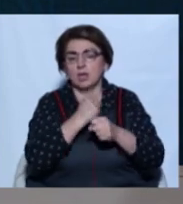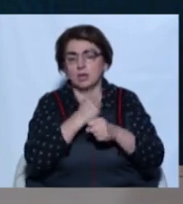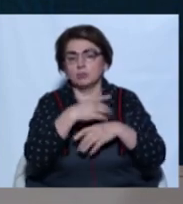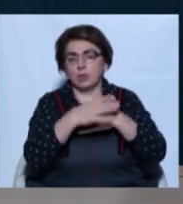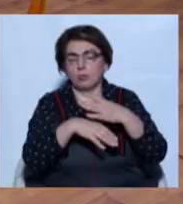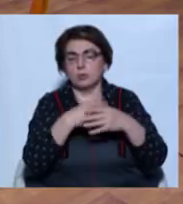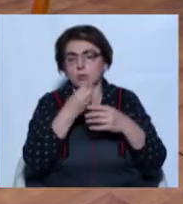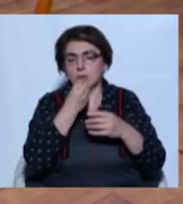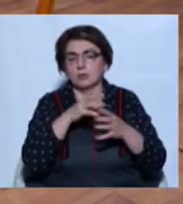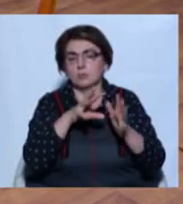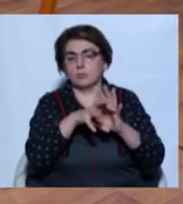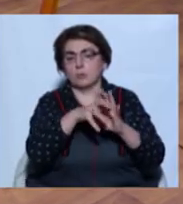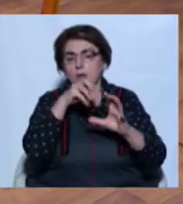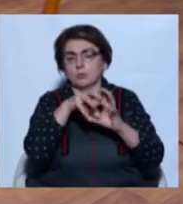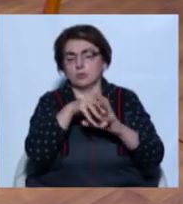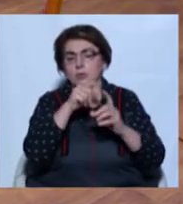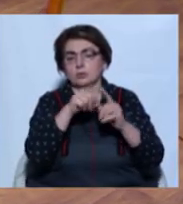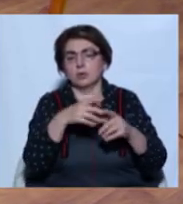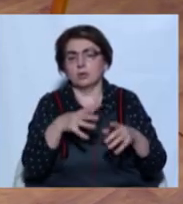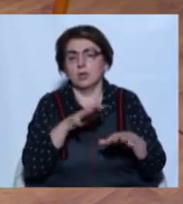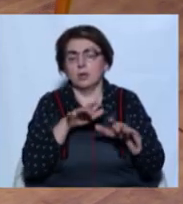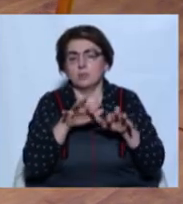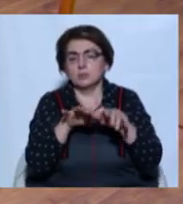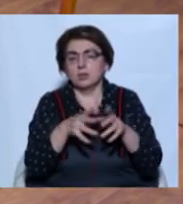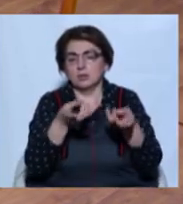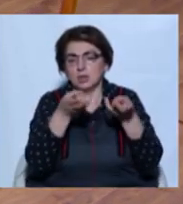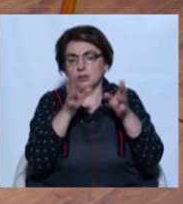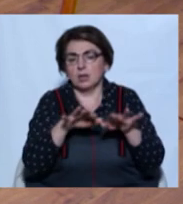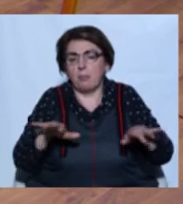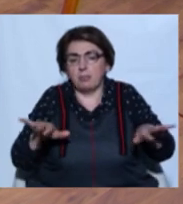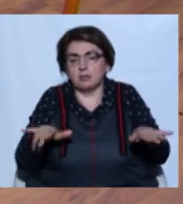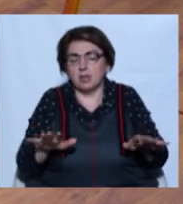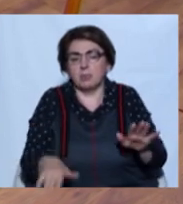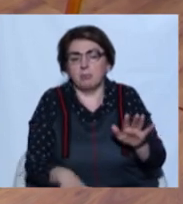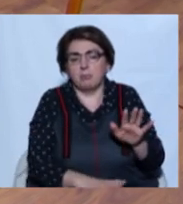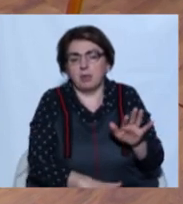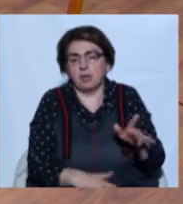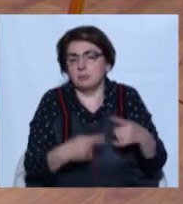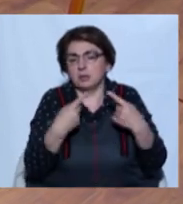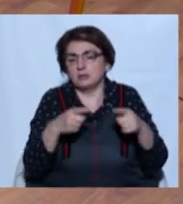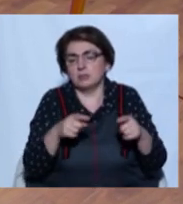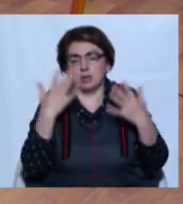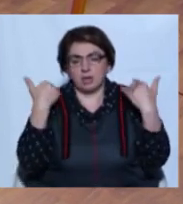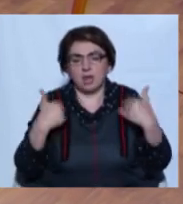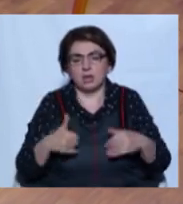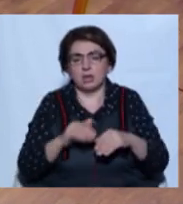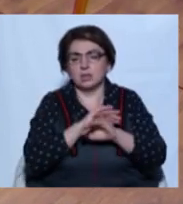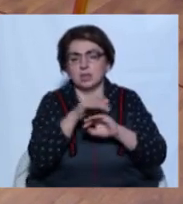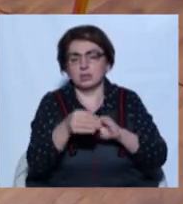საკვებს ამოწოვს იქედან და წერის გარჩება მხოლოდ ფრთები, ფეხები და გარეგანი